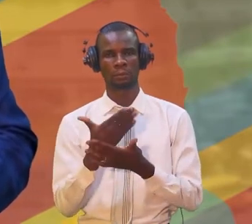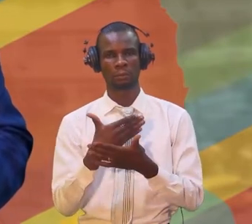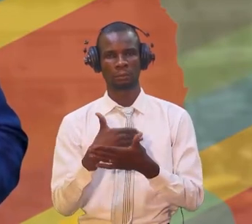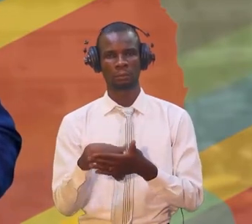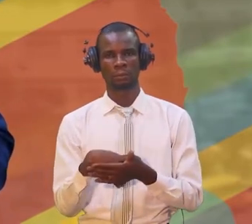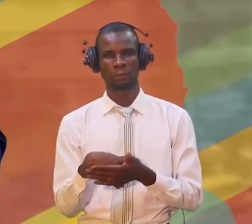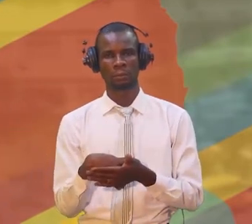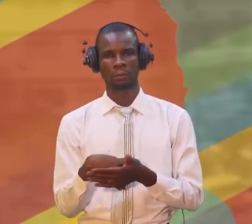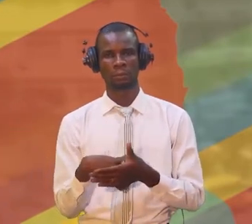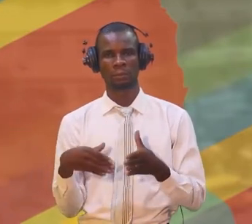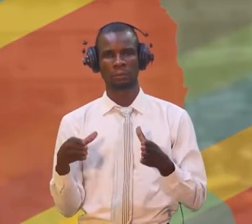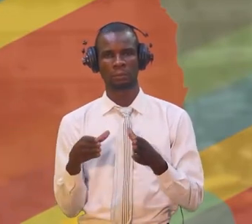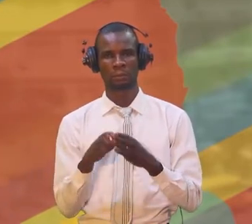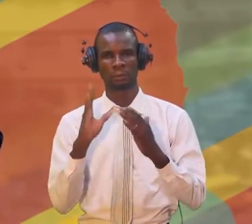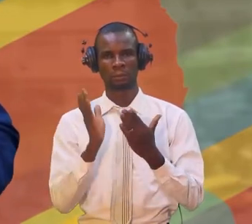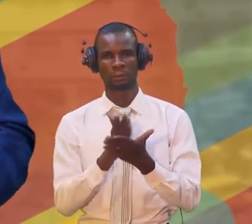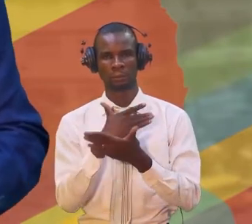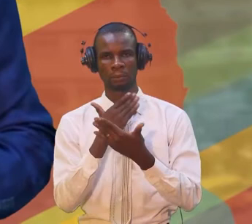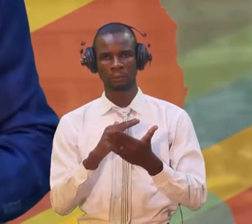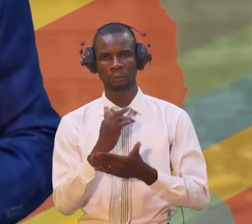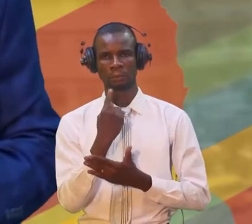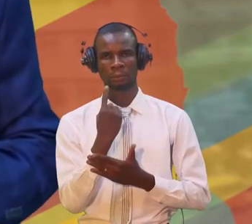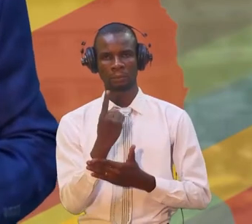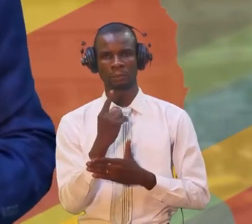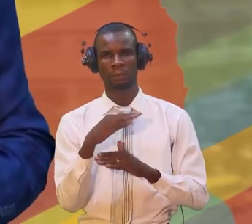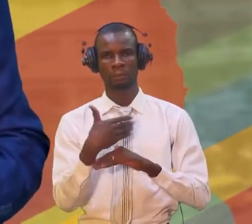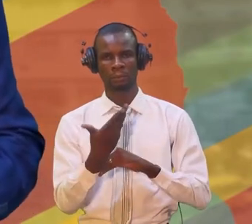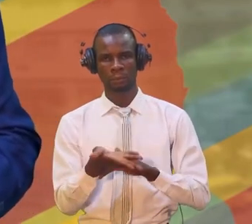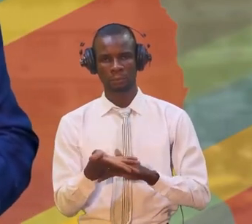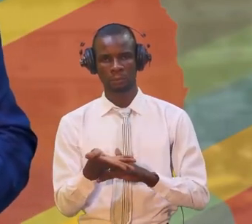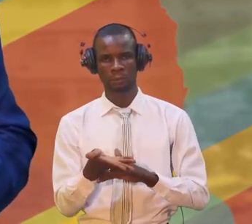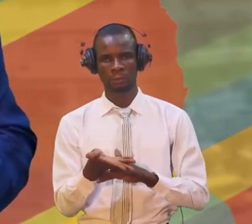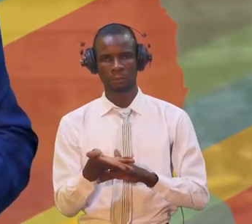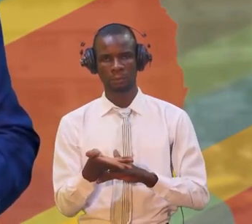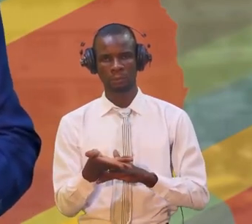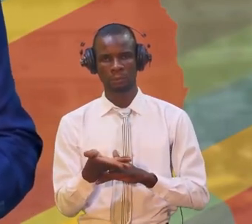Na baadaye tutasikiliza tena wimbo.